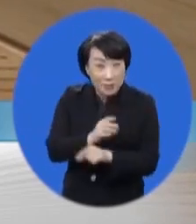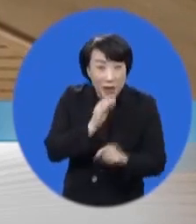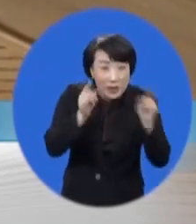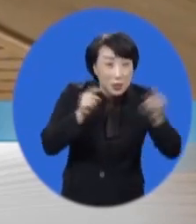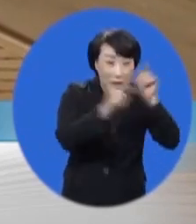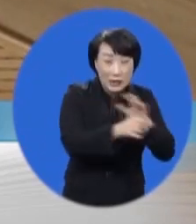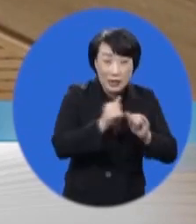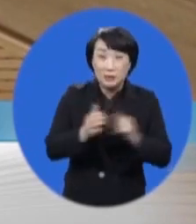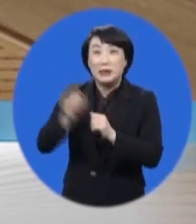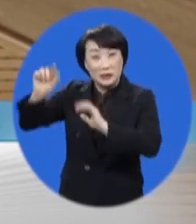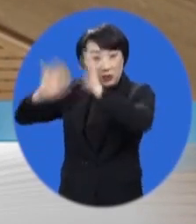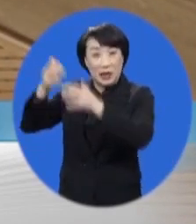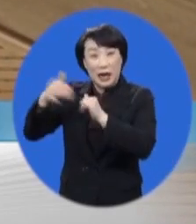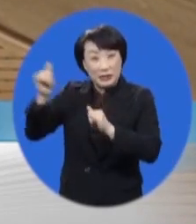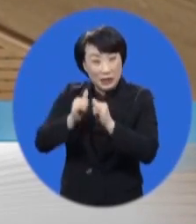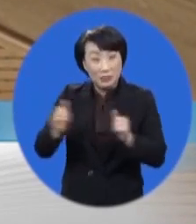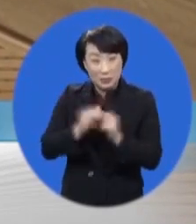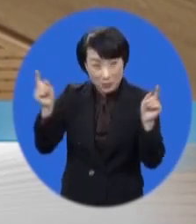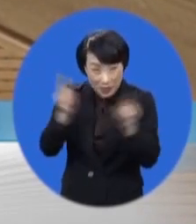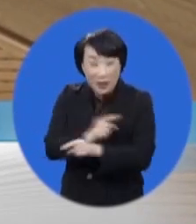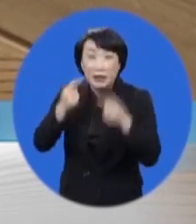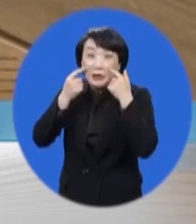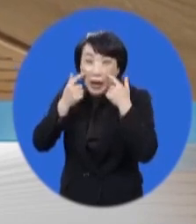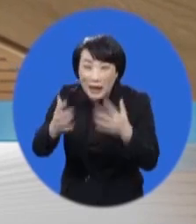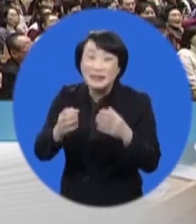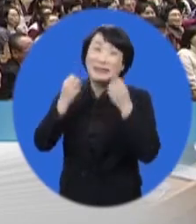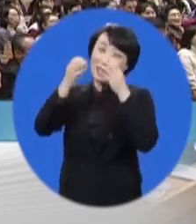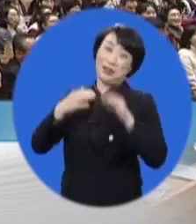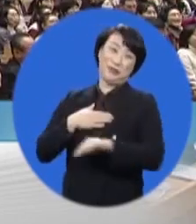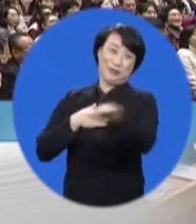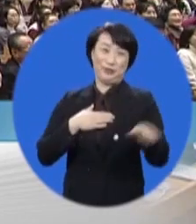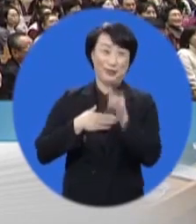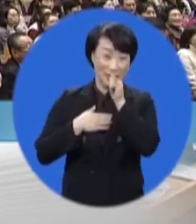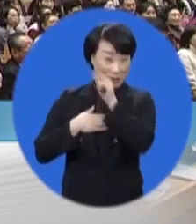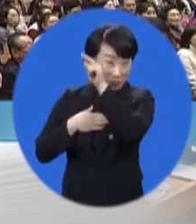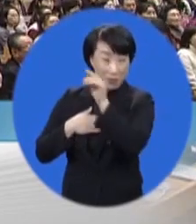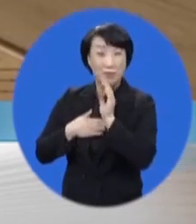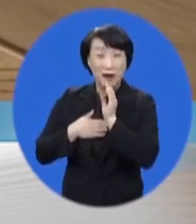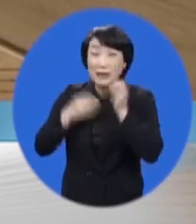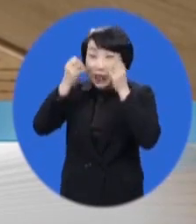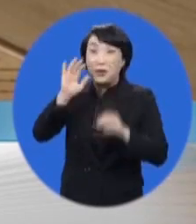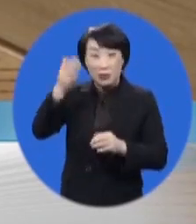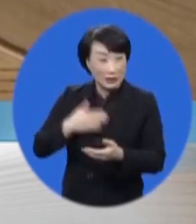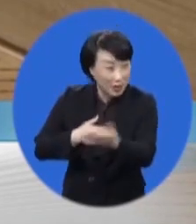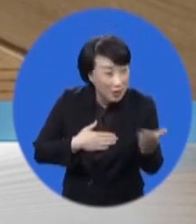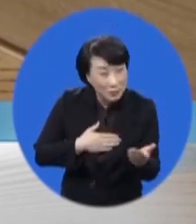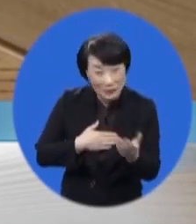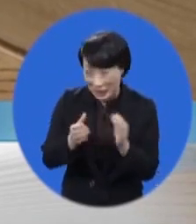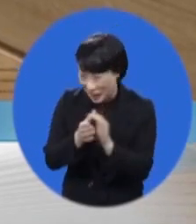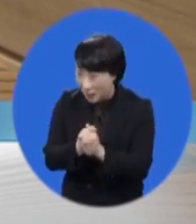자가 천국 갈 자로, 우리는 반드시 새 것이 있다 이 말입니다. 그 새 것이 되신 분 아멘